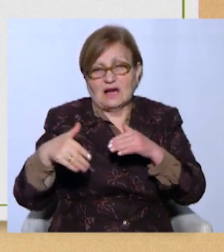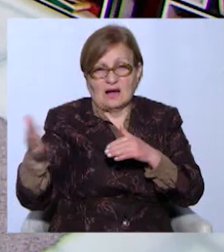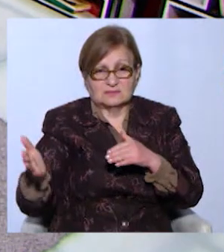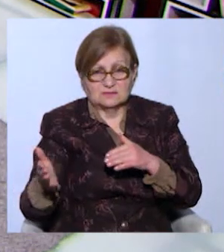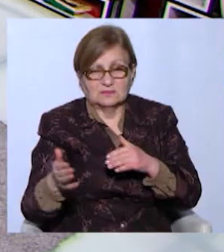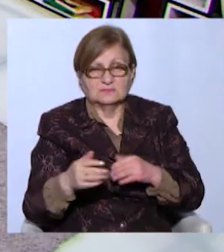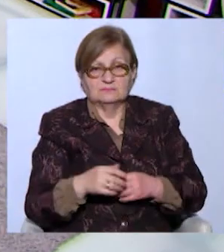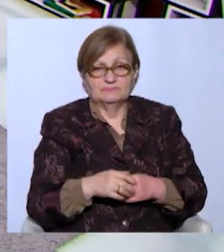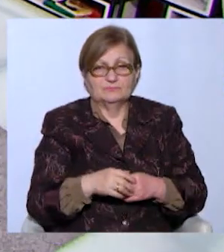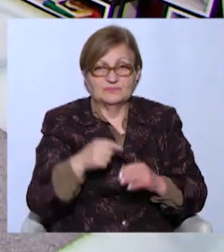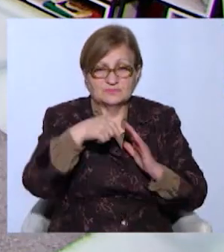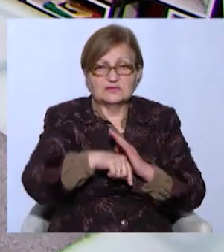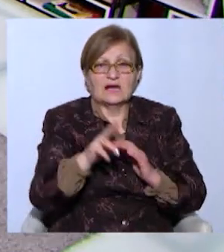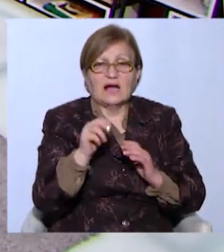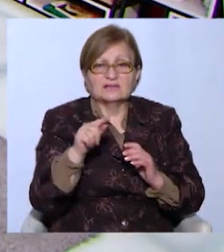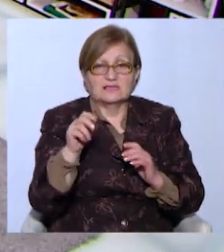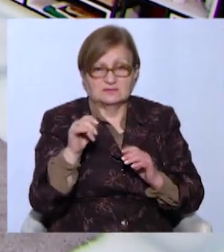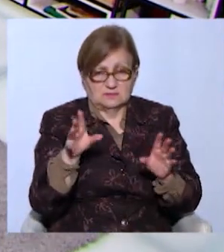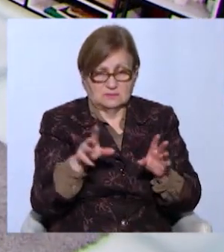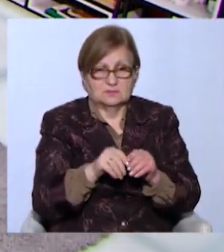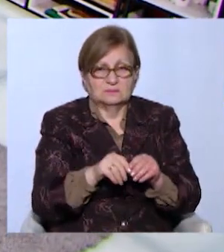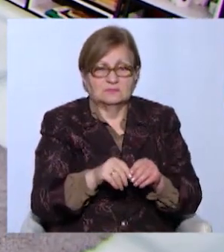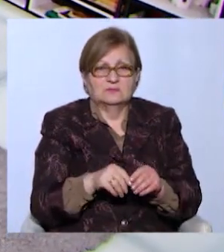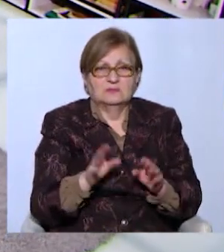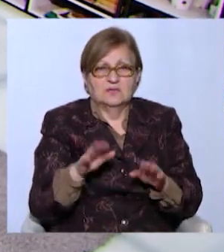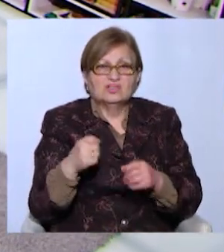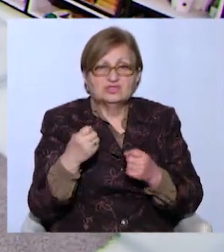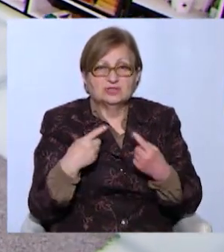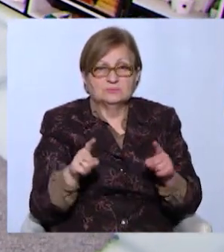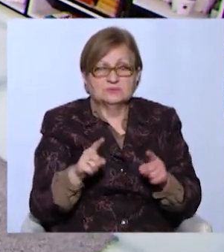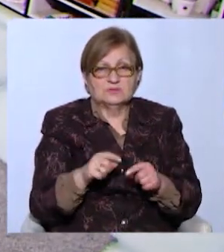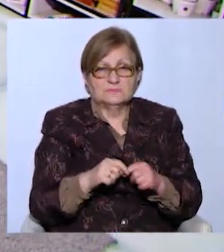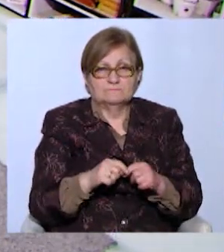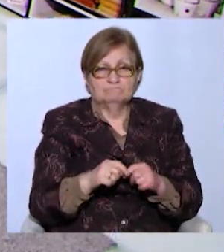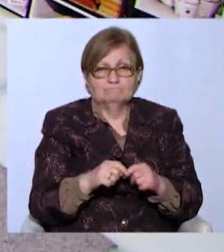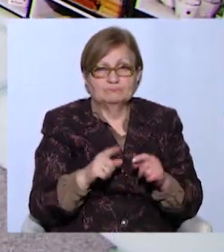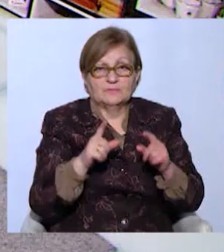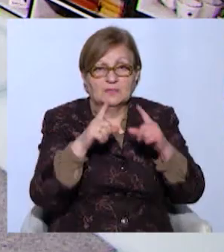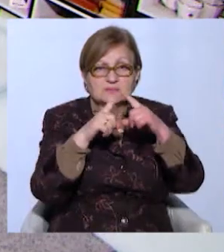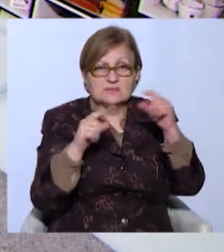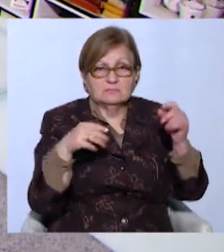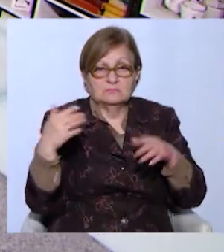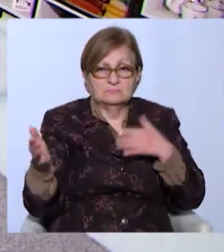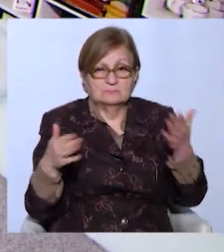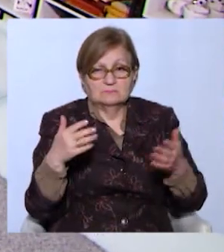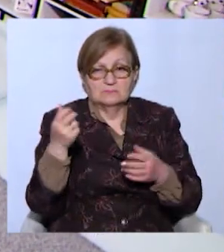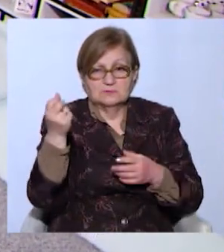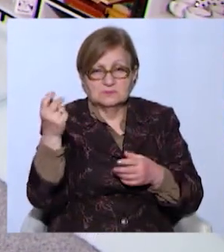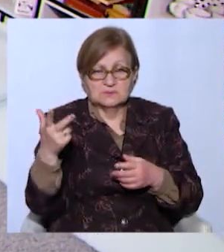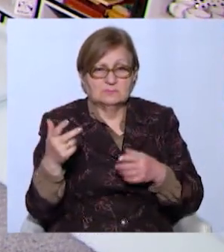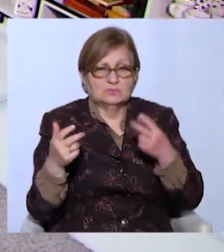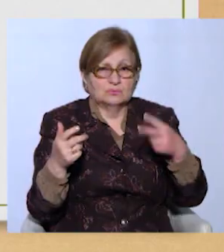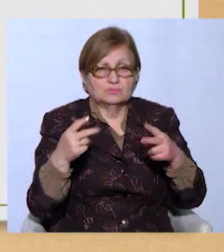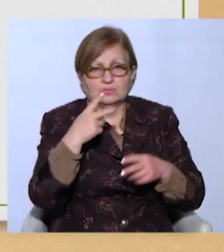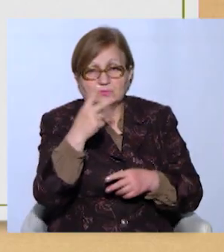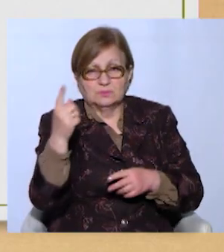სამკუთხედის კათეტებსაც. გადავიდეთ შემდეგ ამოცანაზე. სამკუთხედის გვერდებია 13, 20, 21,